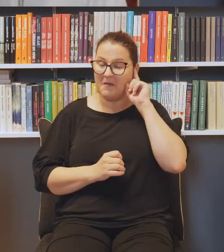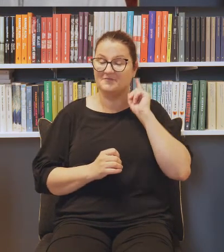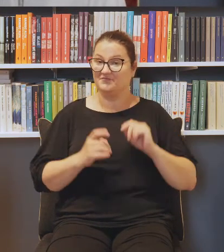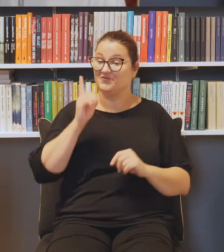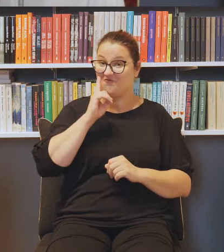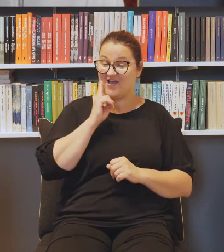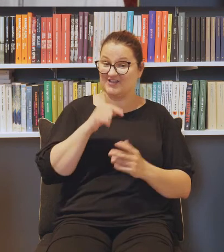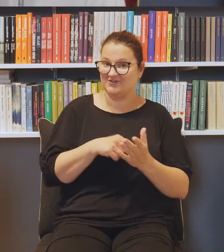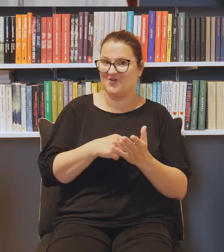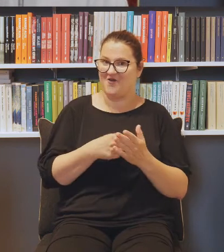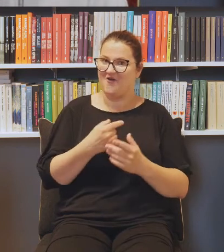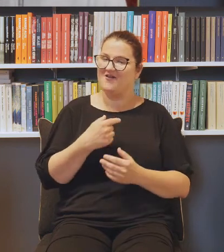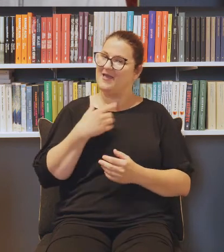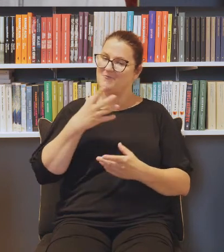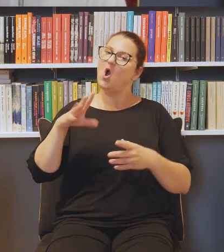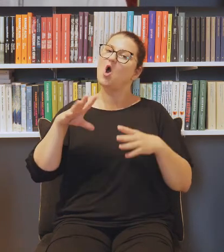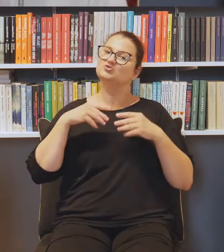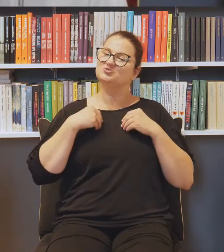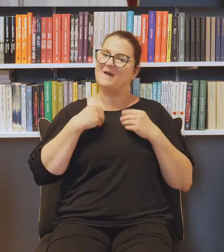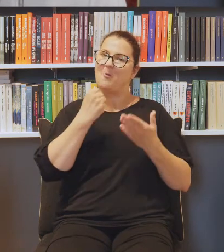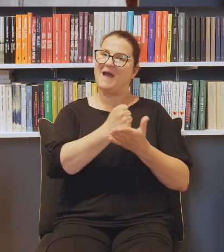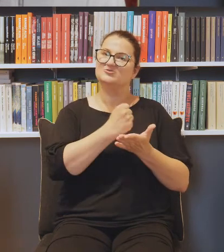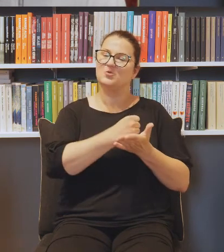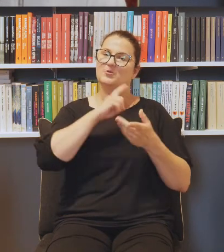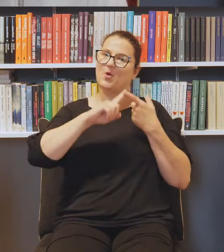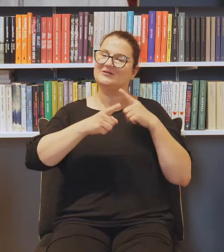musiał się... Dostał paszport polityki, a potem...